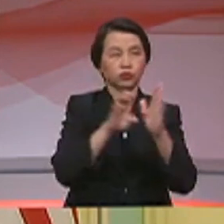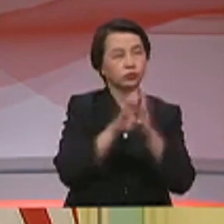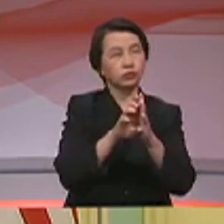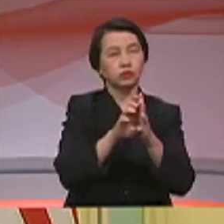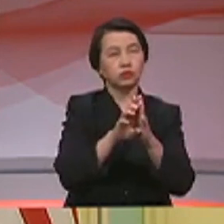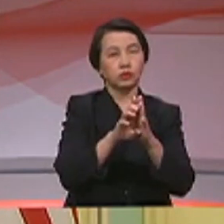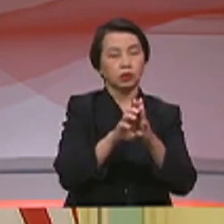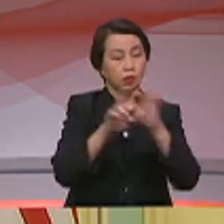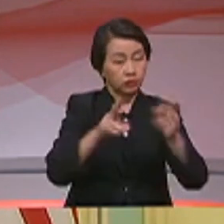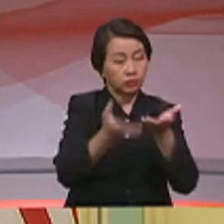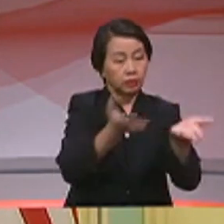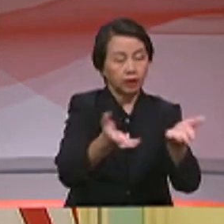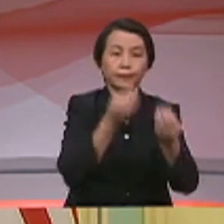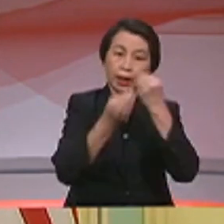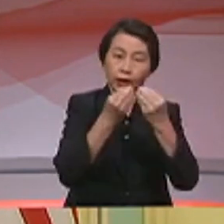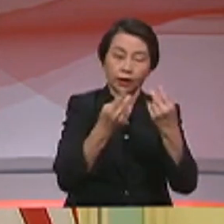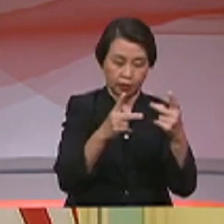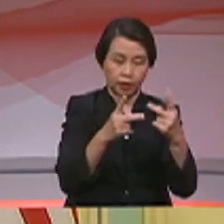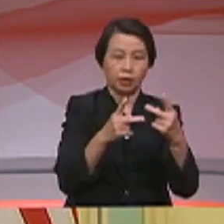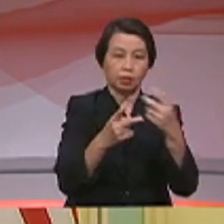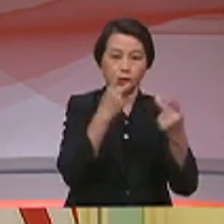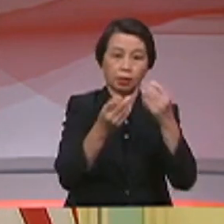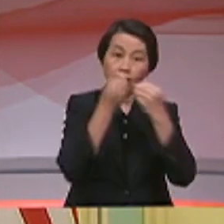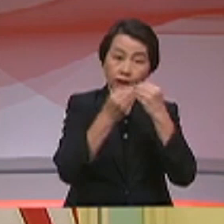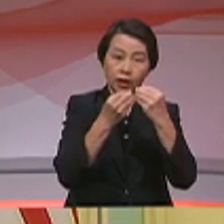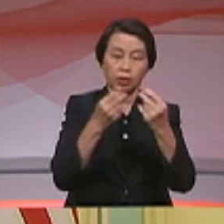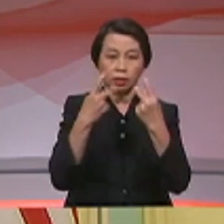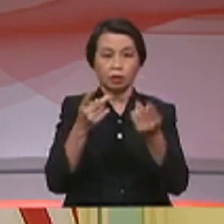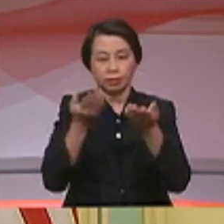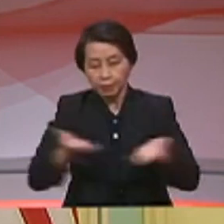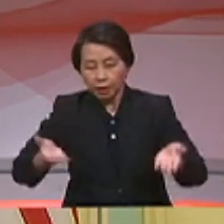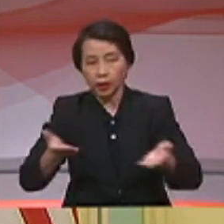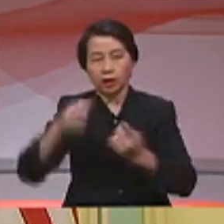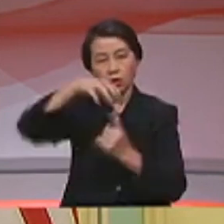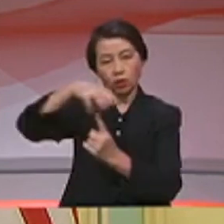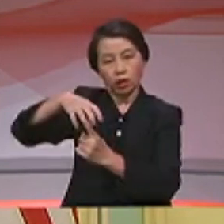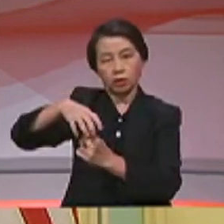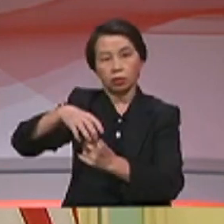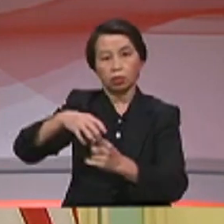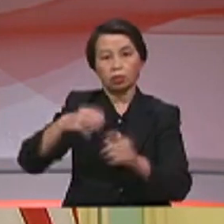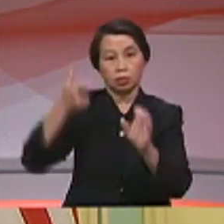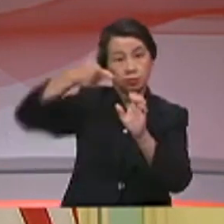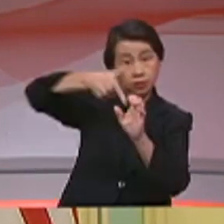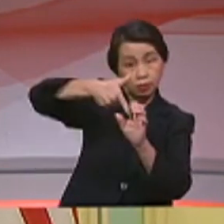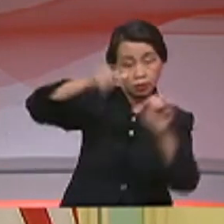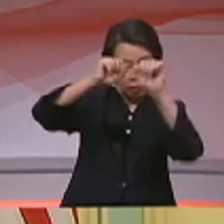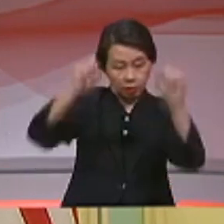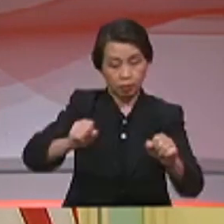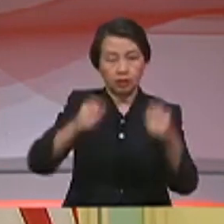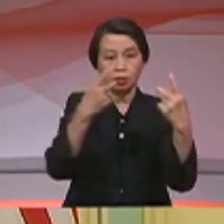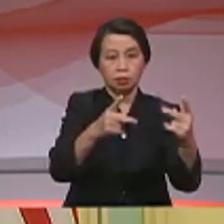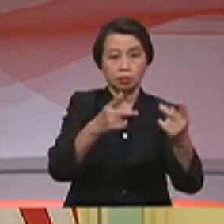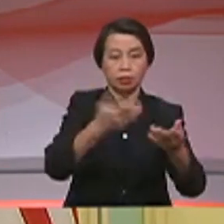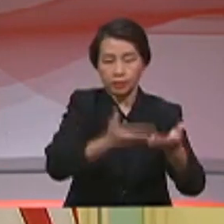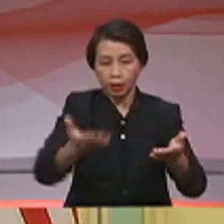yang menyediakan perkhidmatan makanan seperti kedai makan, kedai runcit dan warung, stesen minyak, kedai runcit